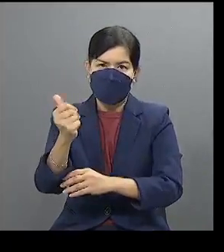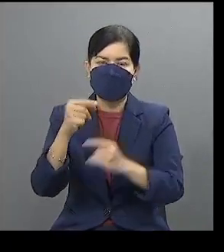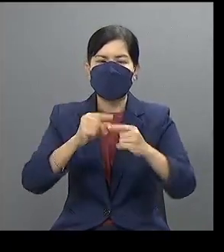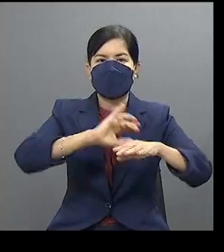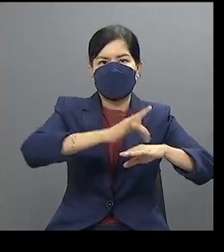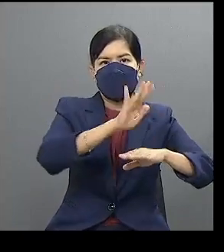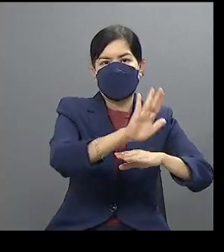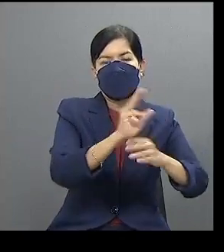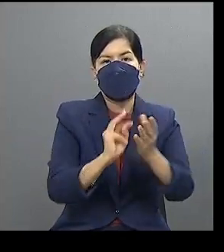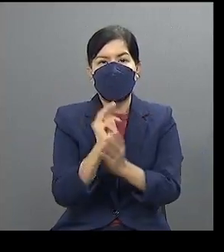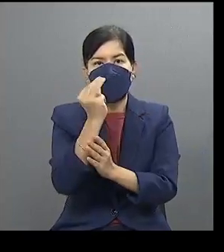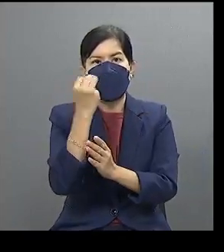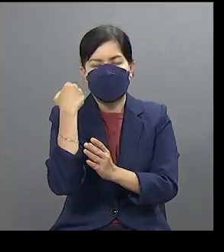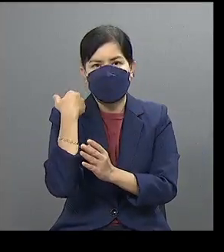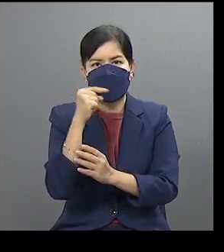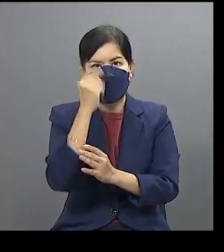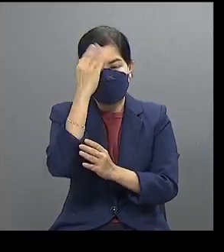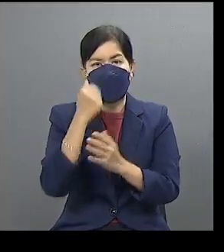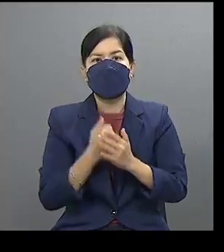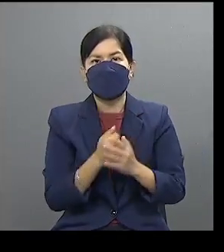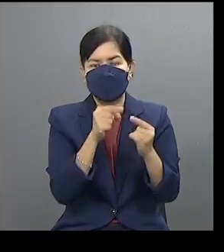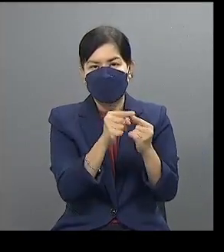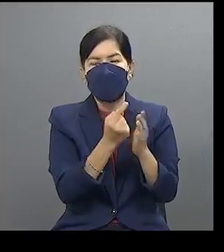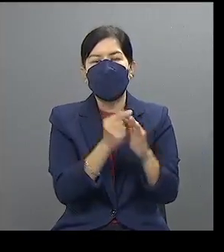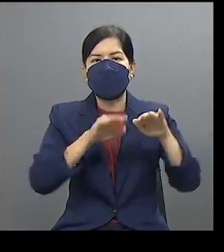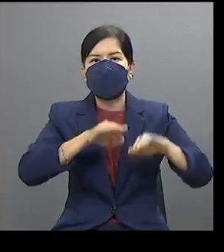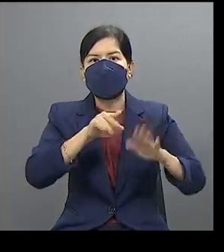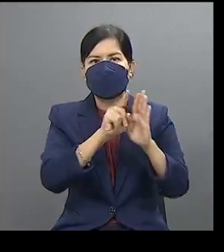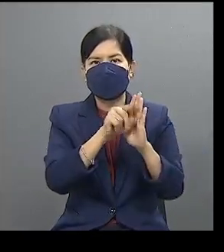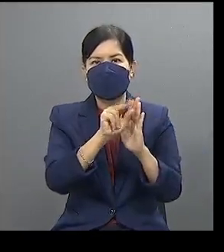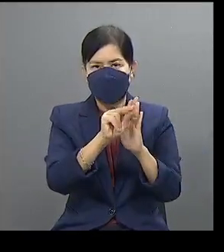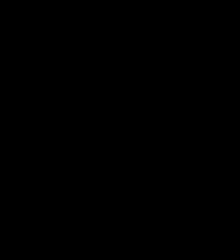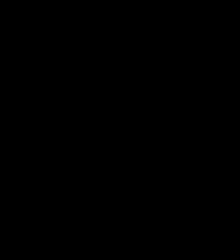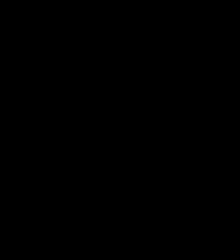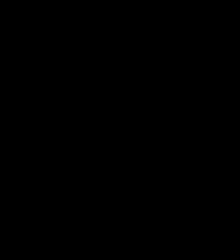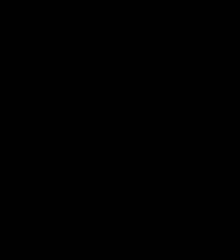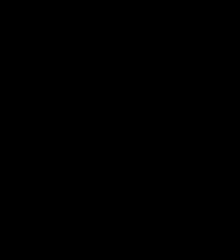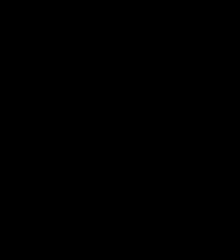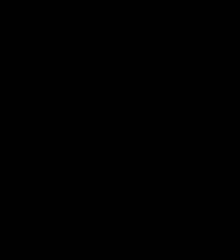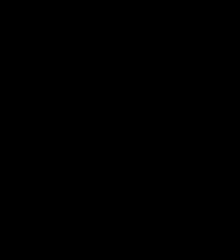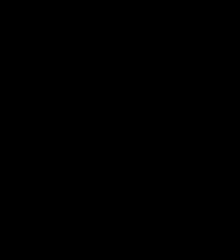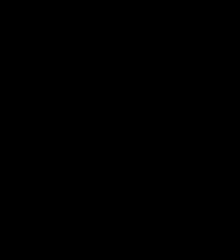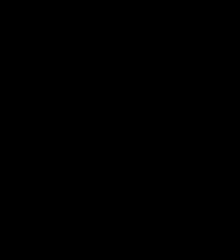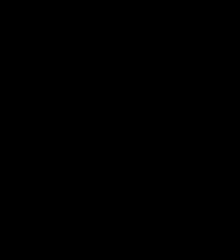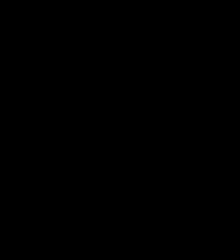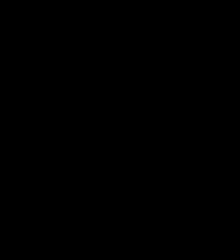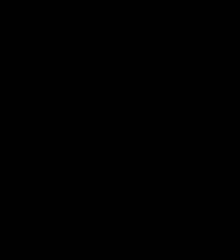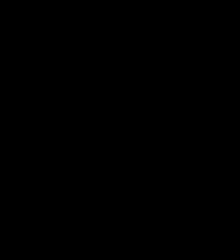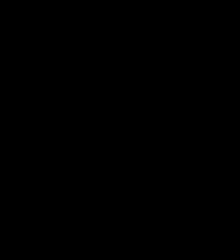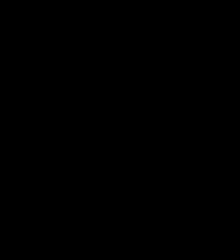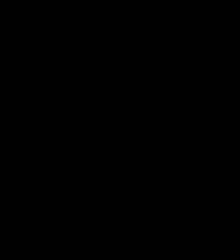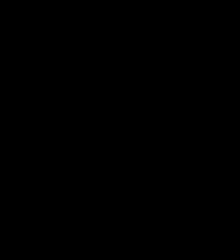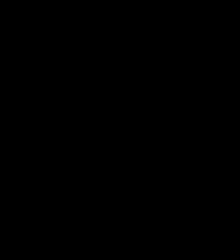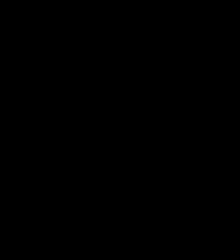ความสามาถในกธนไได้ประมาครึ่ง ถึ ชั่โงก็คอน้อยมากถ้าไม่ไดทำอะไรกัเค้าเลยนะครัคือแ fö cr candle